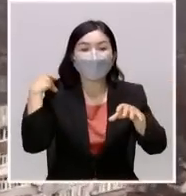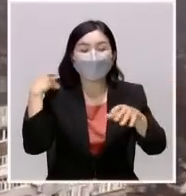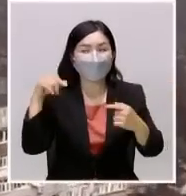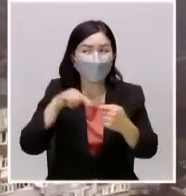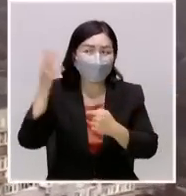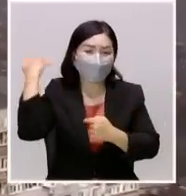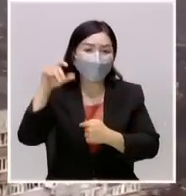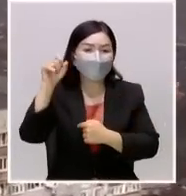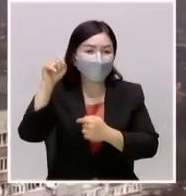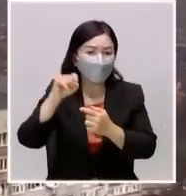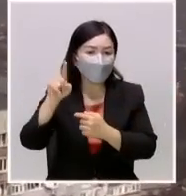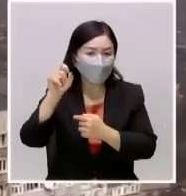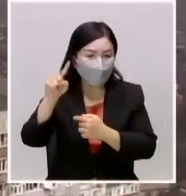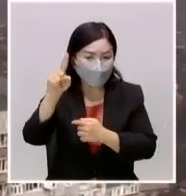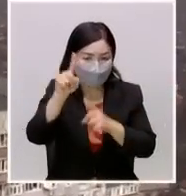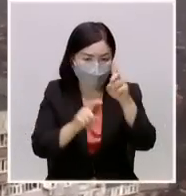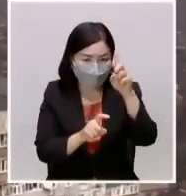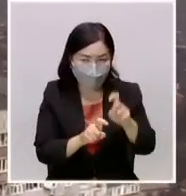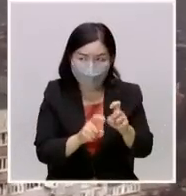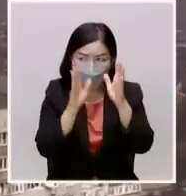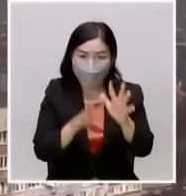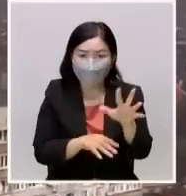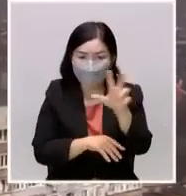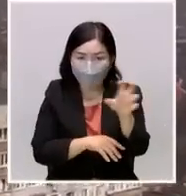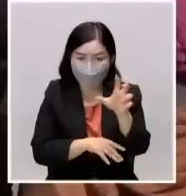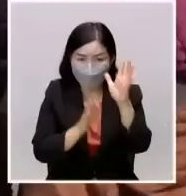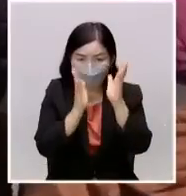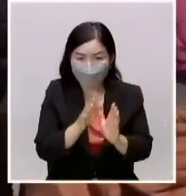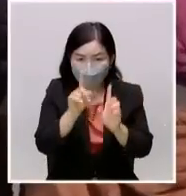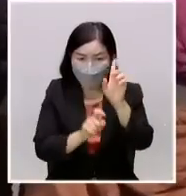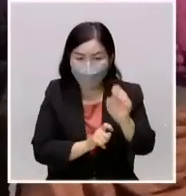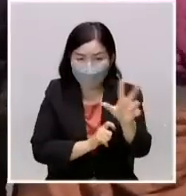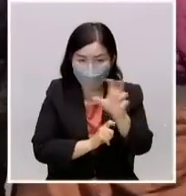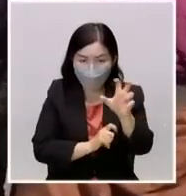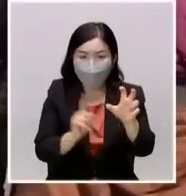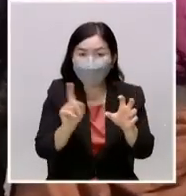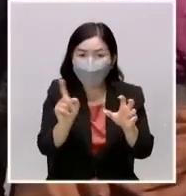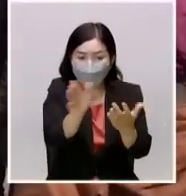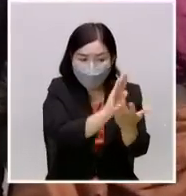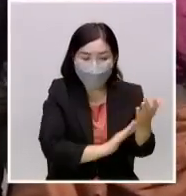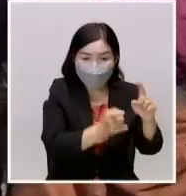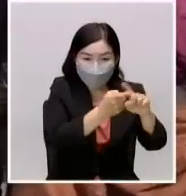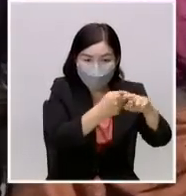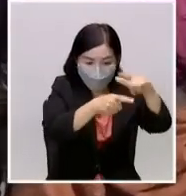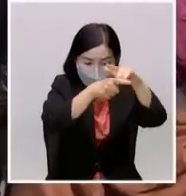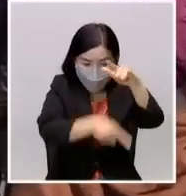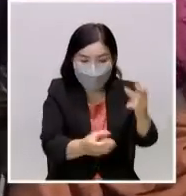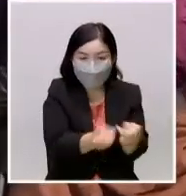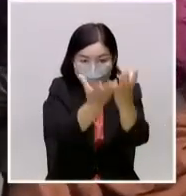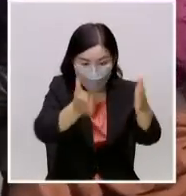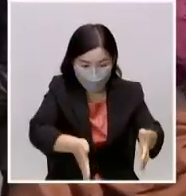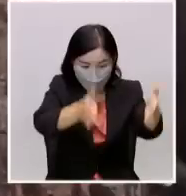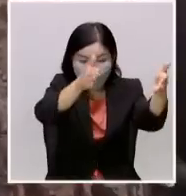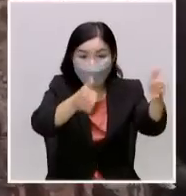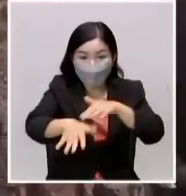วันศุกร์ที่ผ่านมาว่ามีผู้เสียชีวิตราวๆ300คนจากเหตุการณ์ที่รัสเซียโจมตีทางอากาศโรงละครในเมืองมา